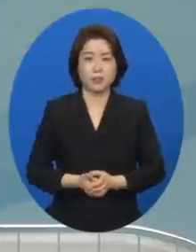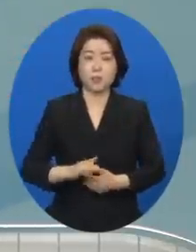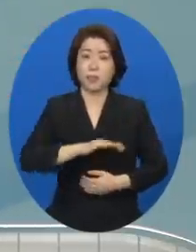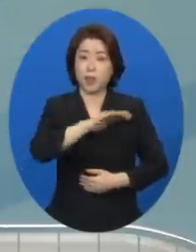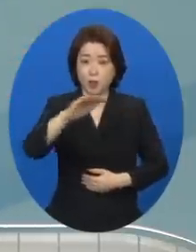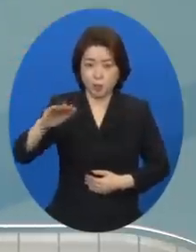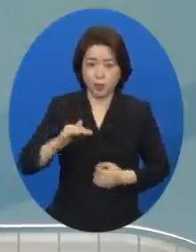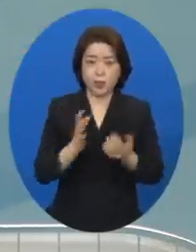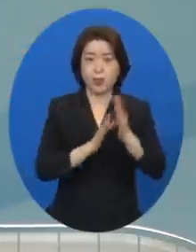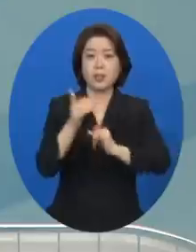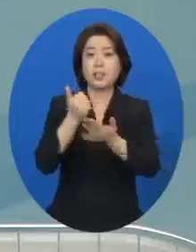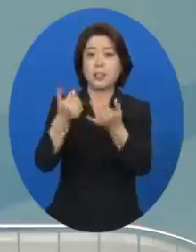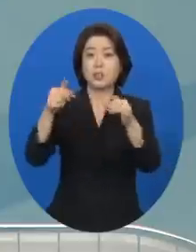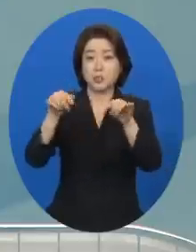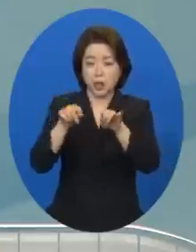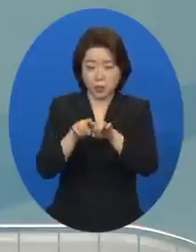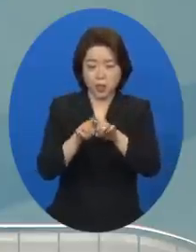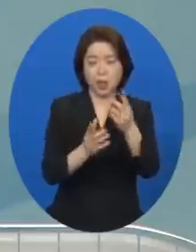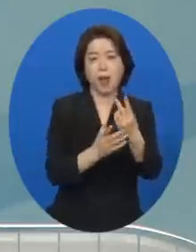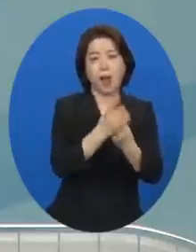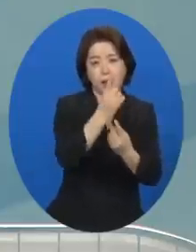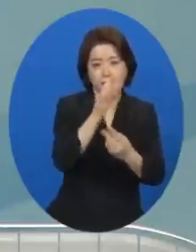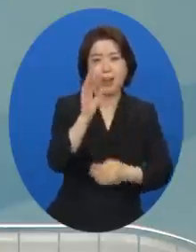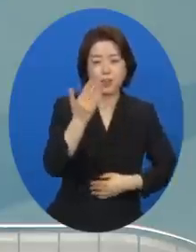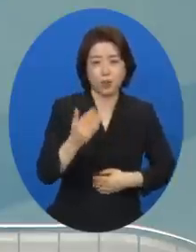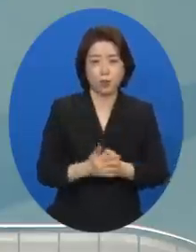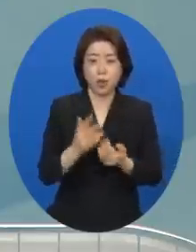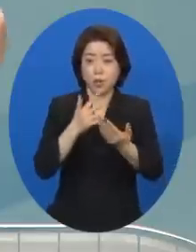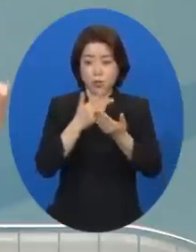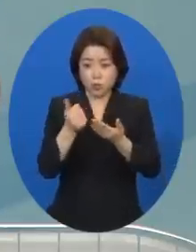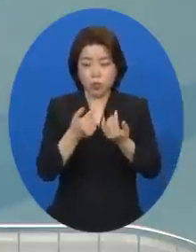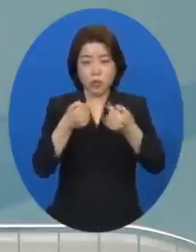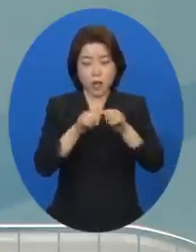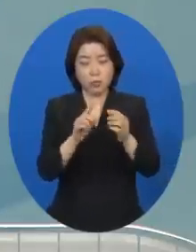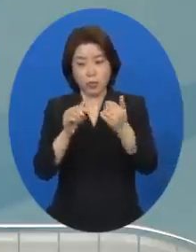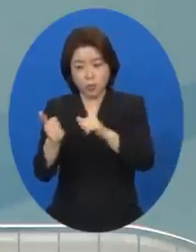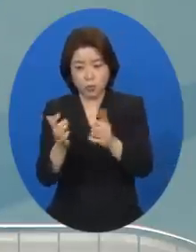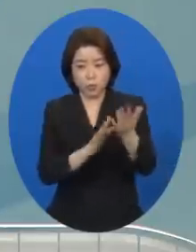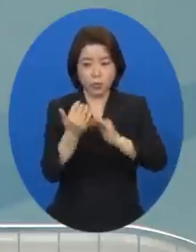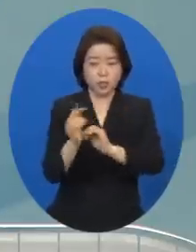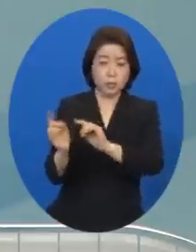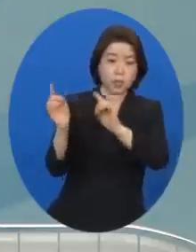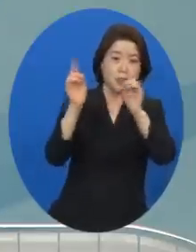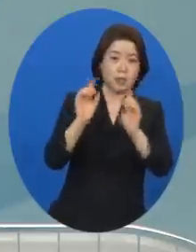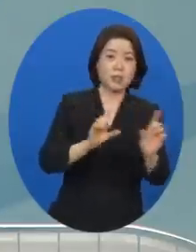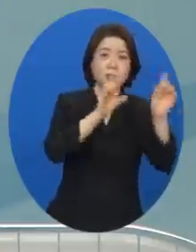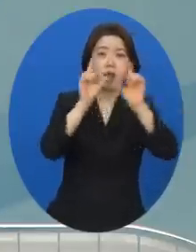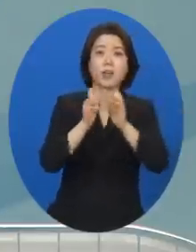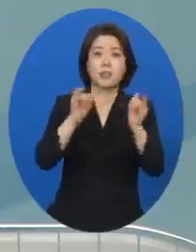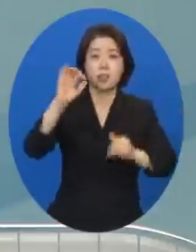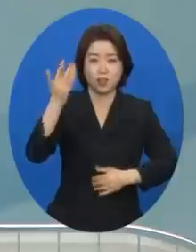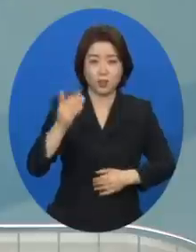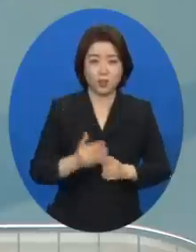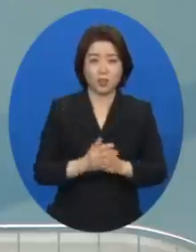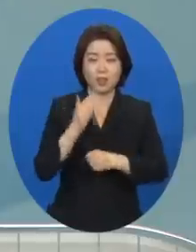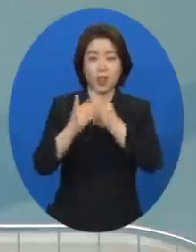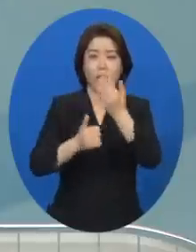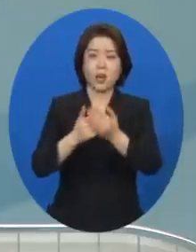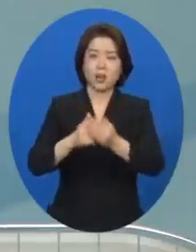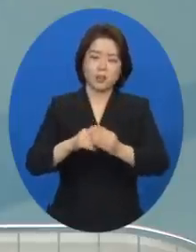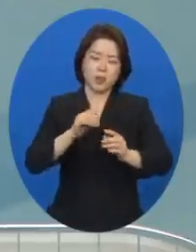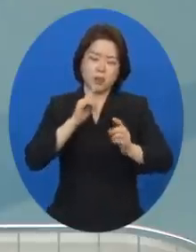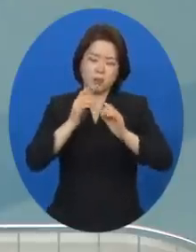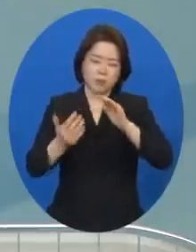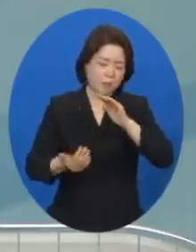예수님과 하나가 되고 주님과 함께 죽고 예수님으로 사는 자가 되었습니다 하나님의 말할 수 없는 사랑이